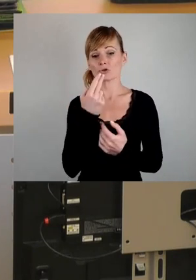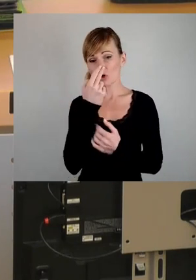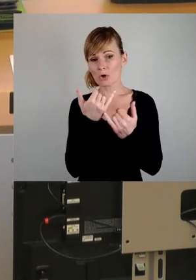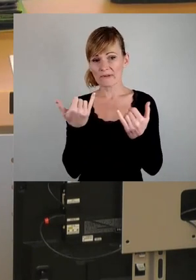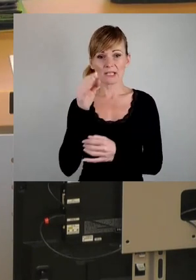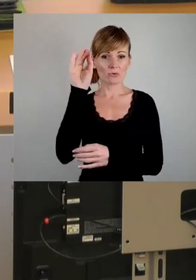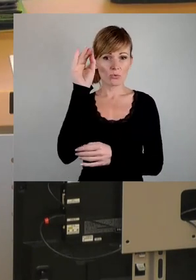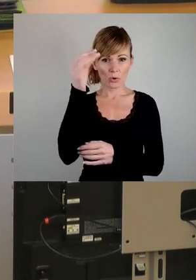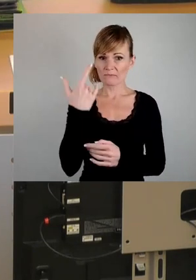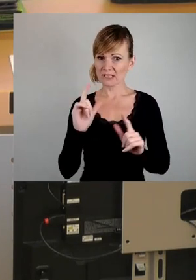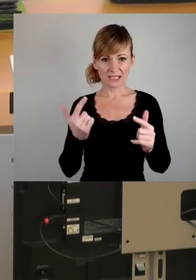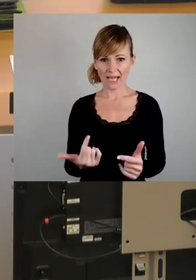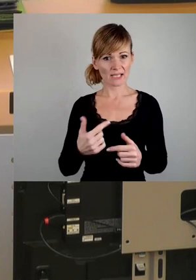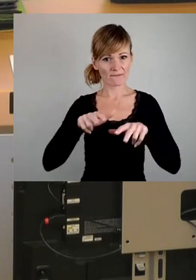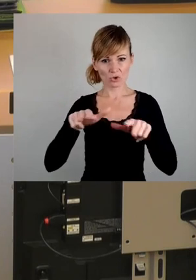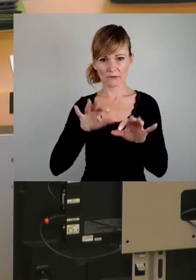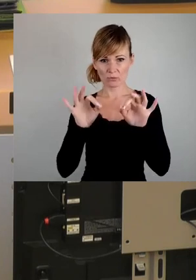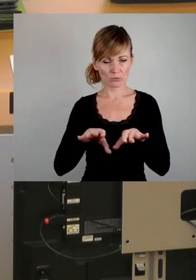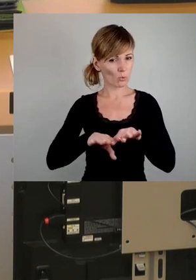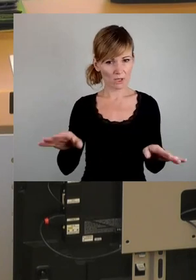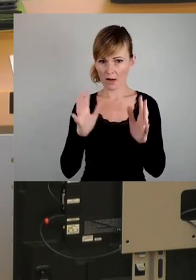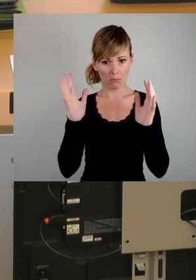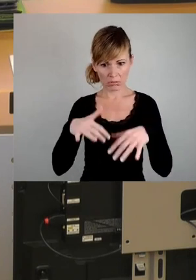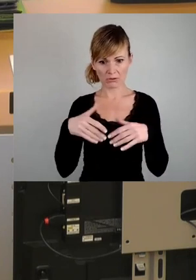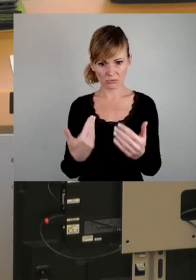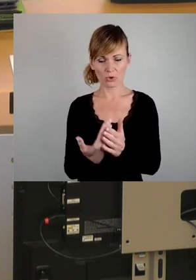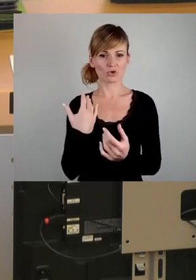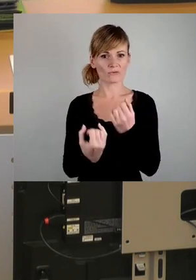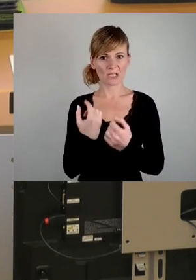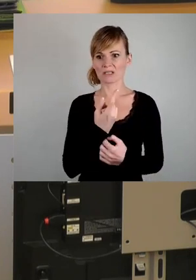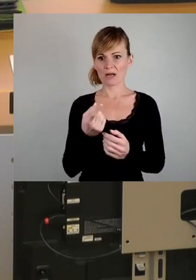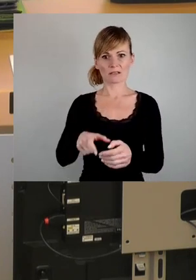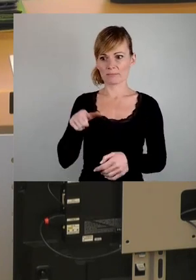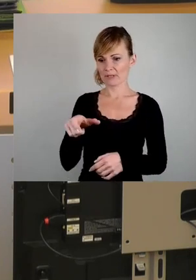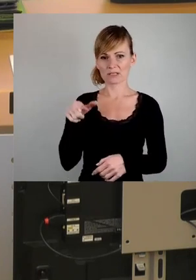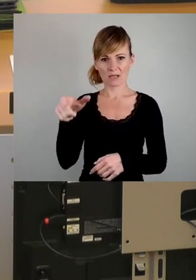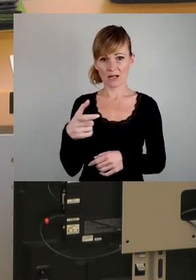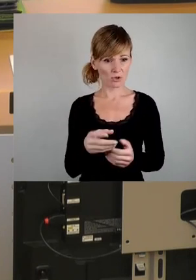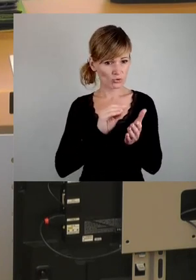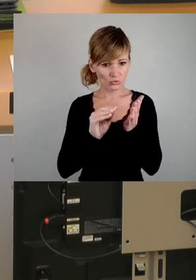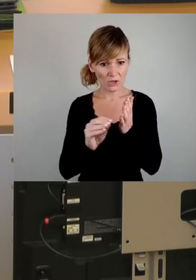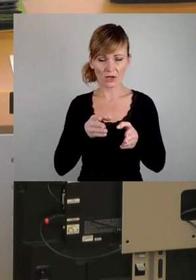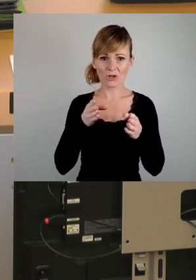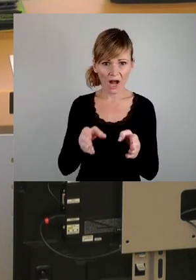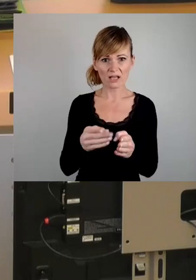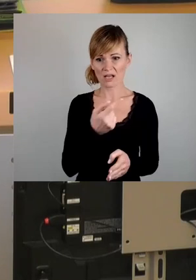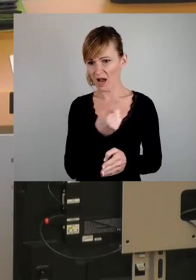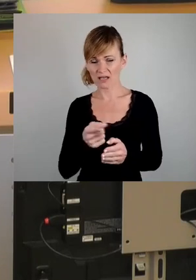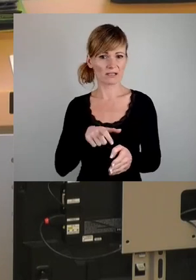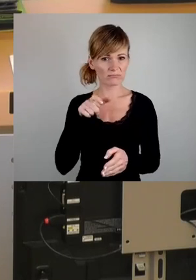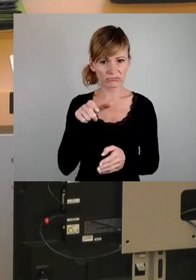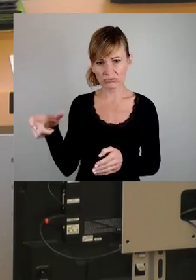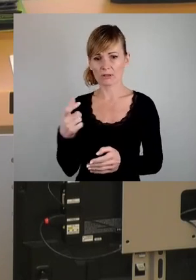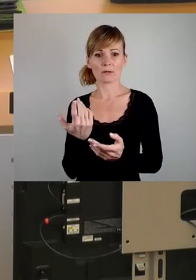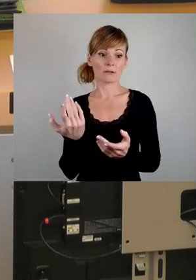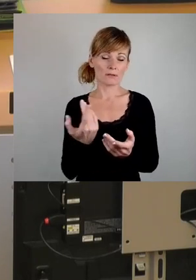haben, dann wird es sehr schwierig, die ganzen Vorhaben in der Stadt zu finanzieren, angefangen von Schulen, von Straßen, angefangen von einer Dekarbonisierung,